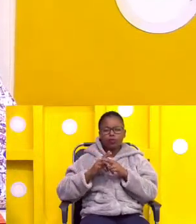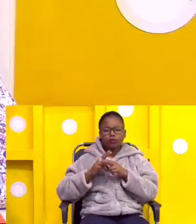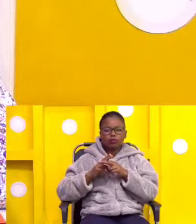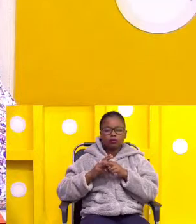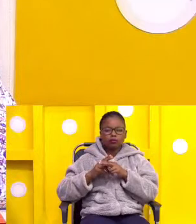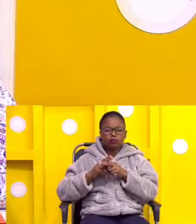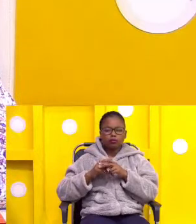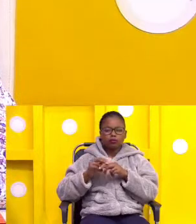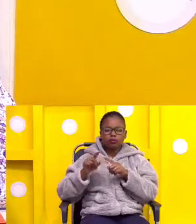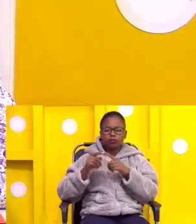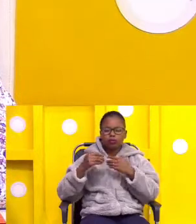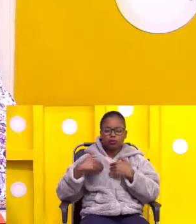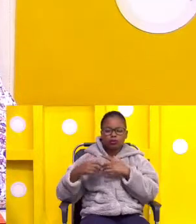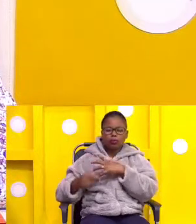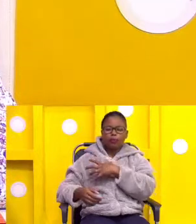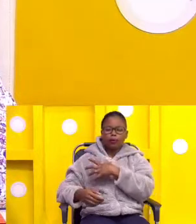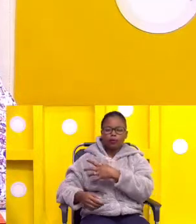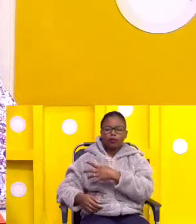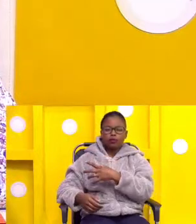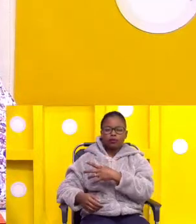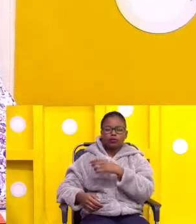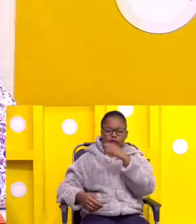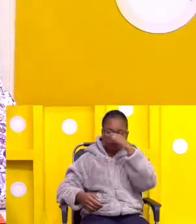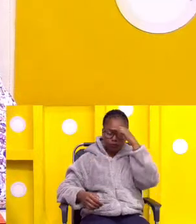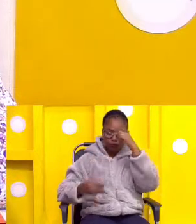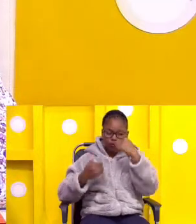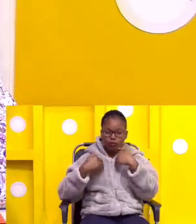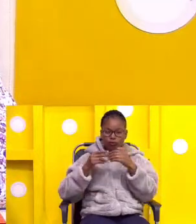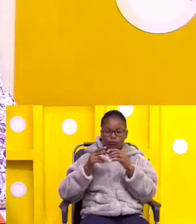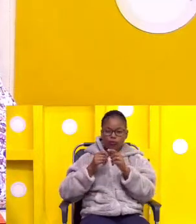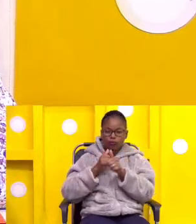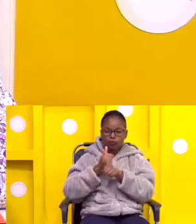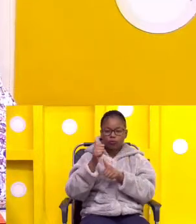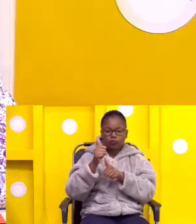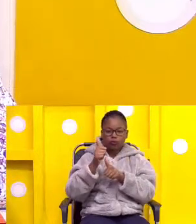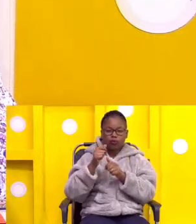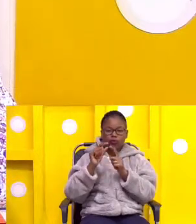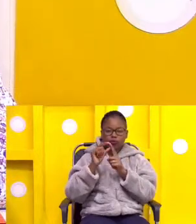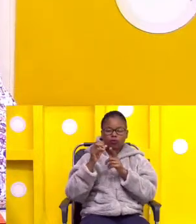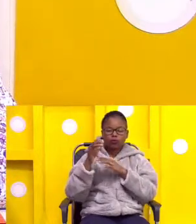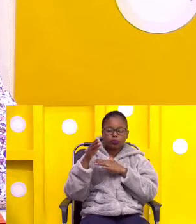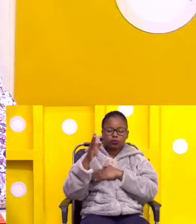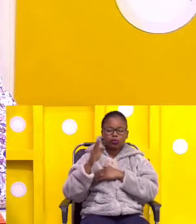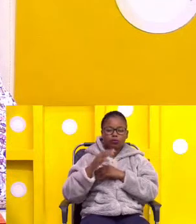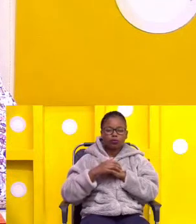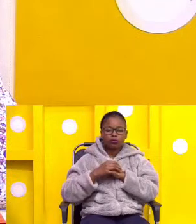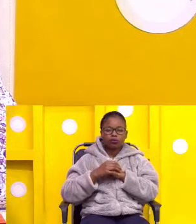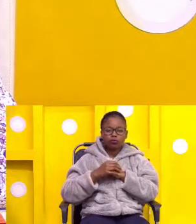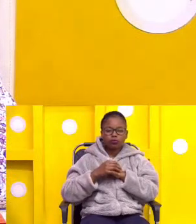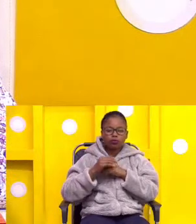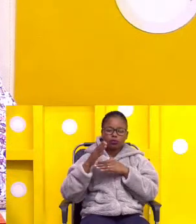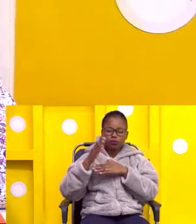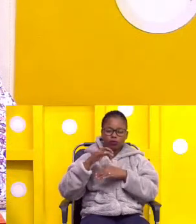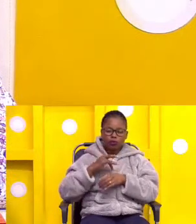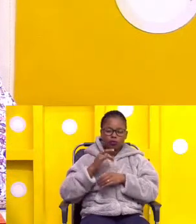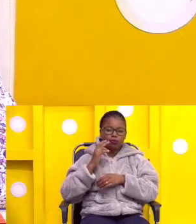andu aria mari hinya tondu wi murume ni kiugo kia Ngai mwathani arotuigwirira